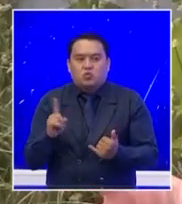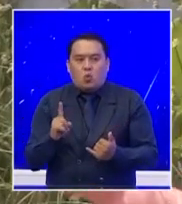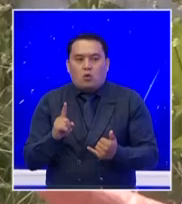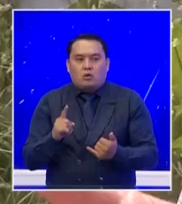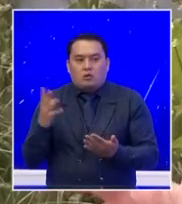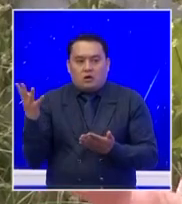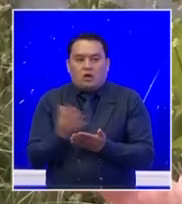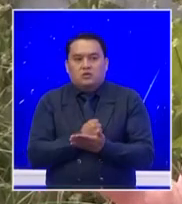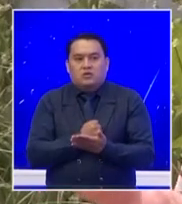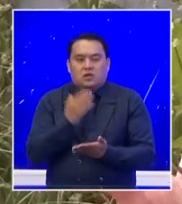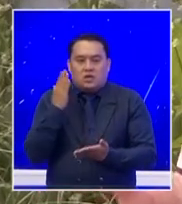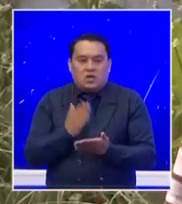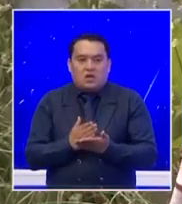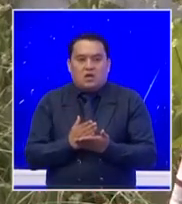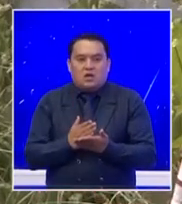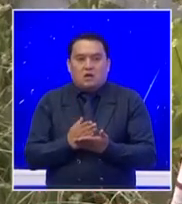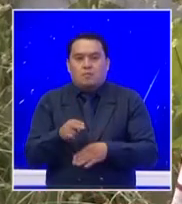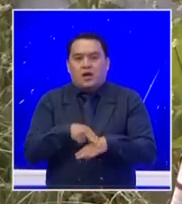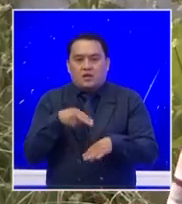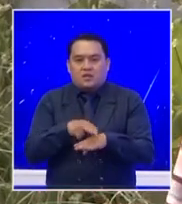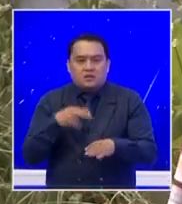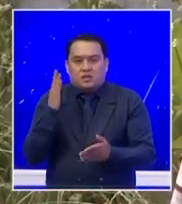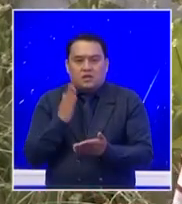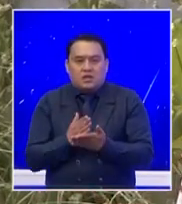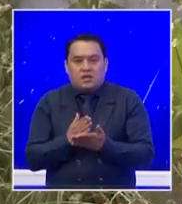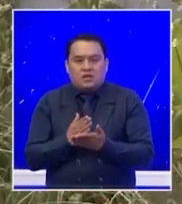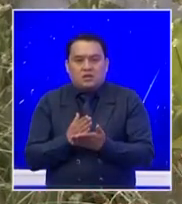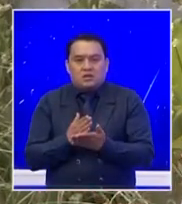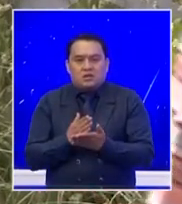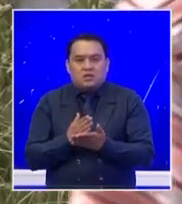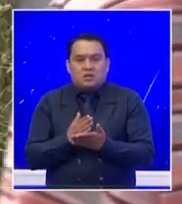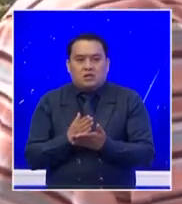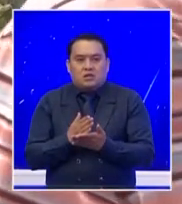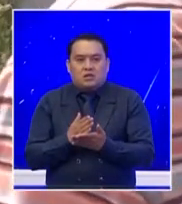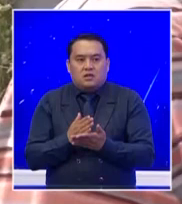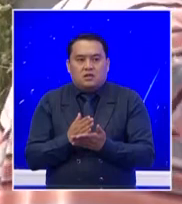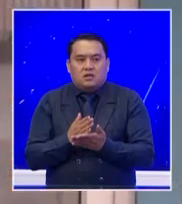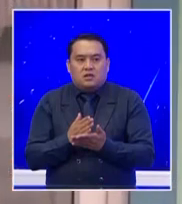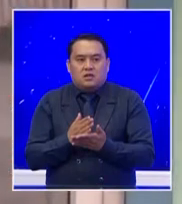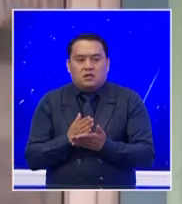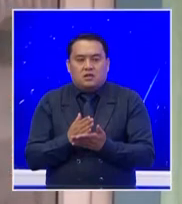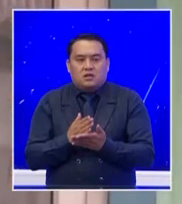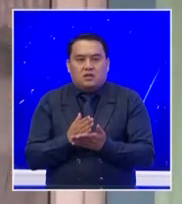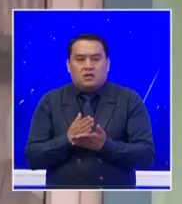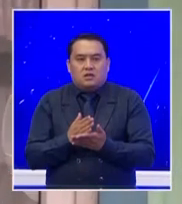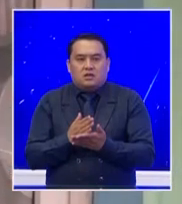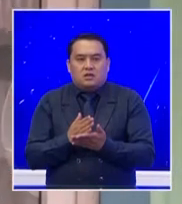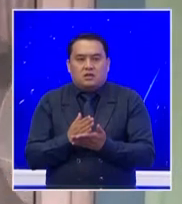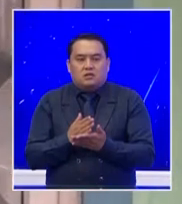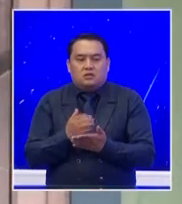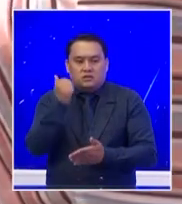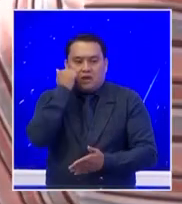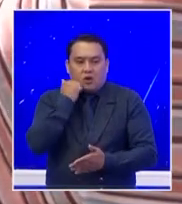о, существует еще у нас такая полиция, которая, между прочим, стоит на благо, так сказать,